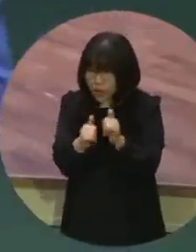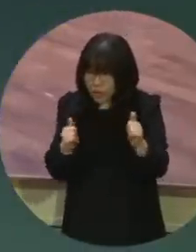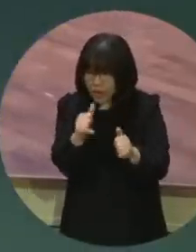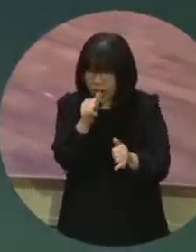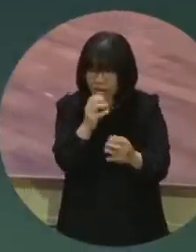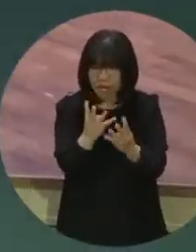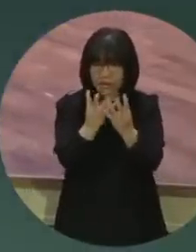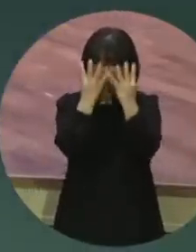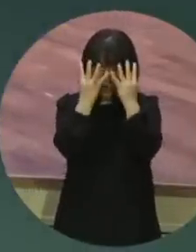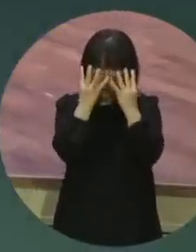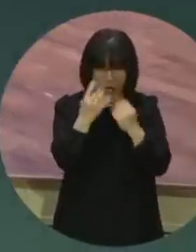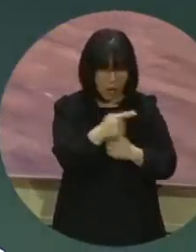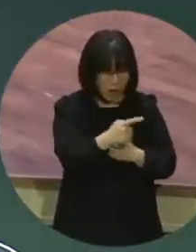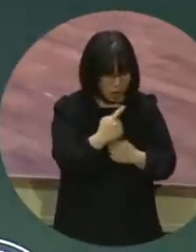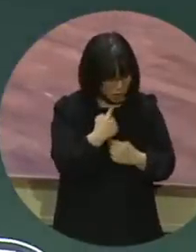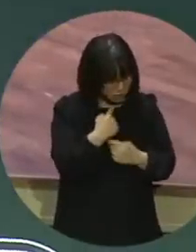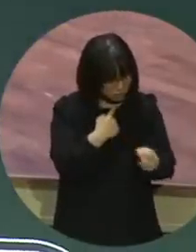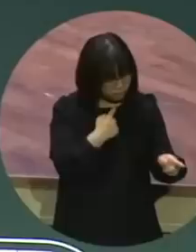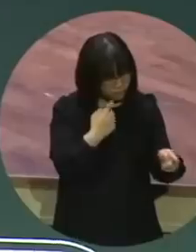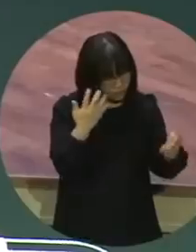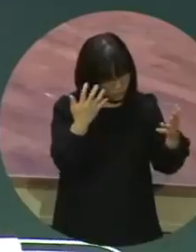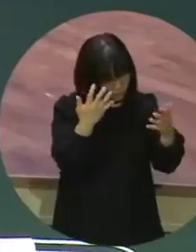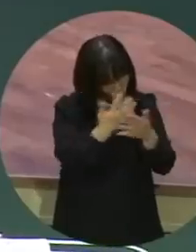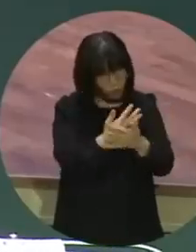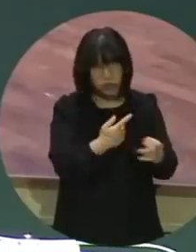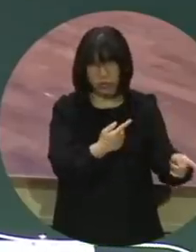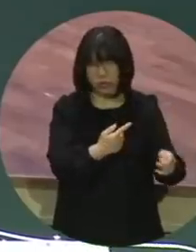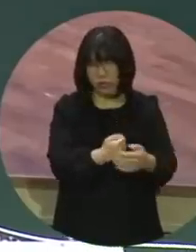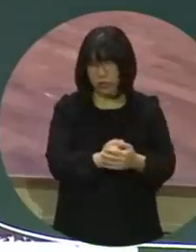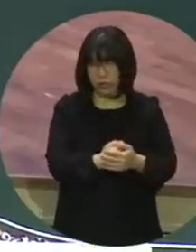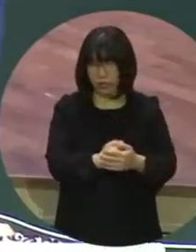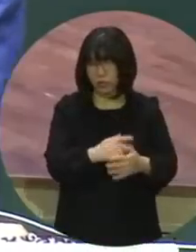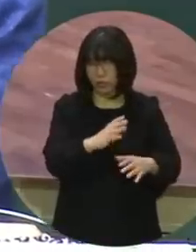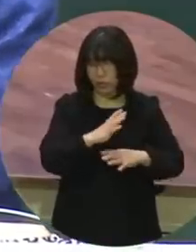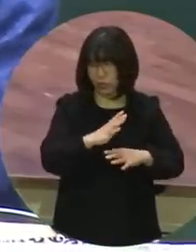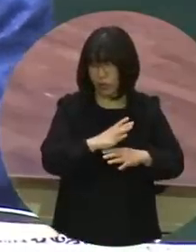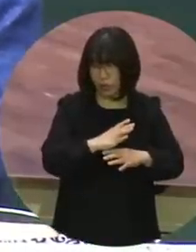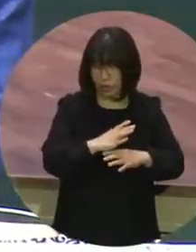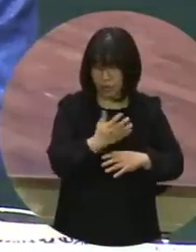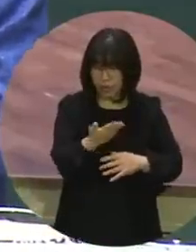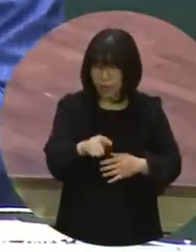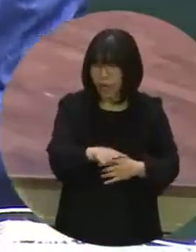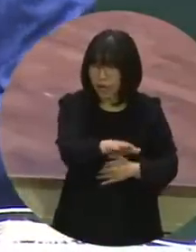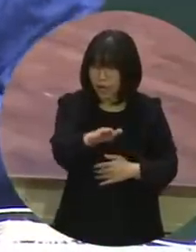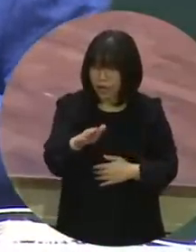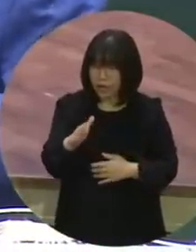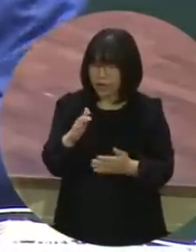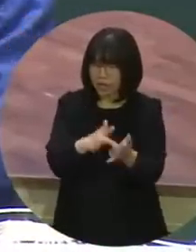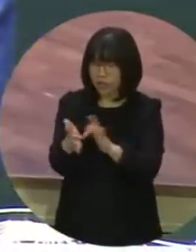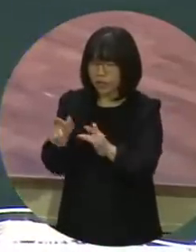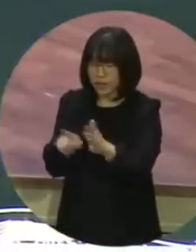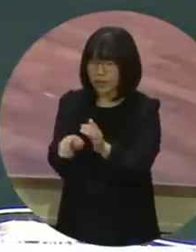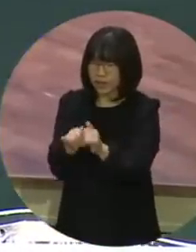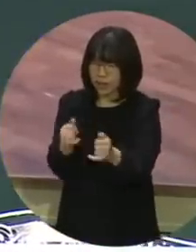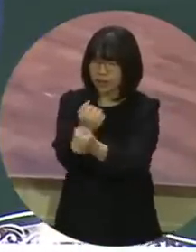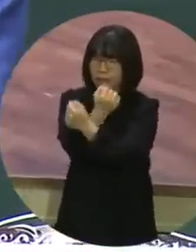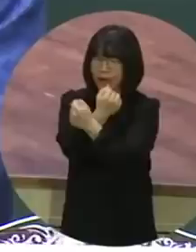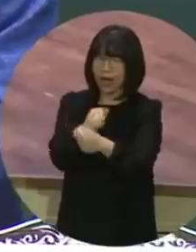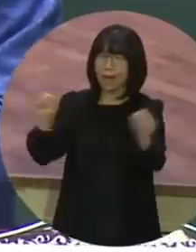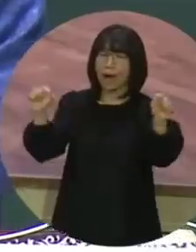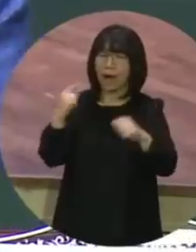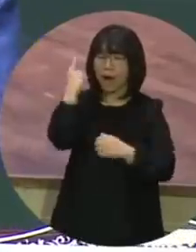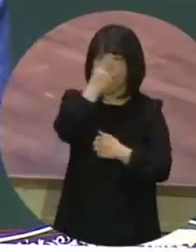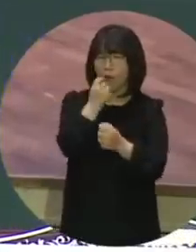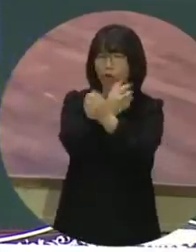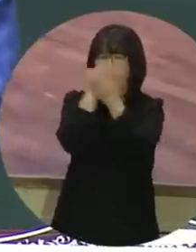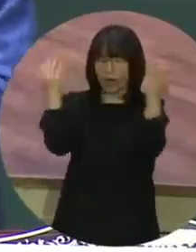달라요. 이 성도들의 모습 달라요. 아멘. 해방된 자, 묶인 자 달라요. 아, 귀신에